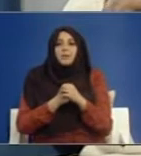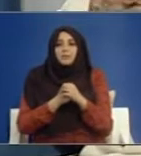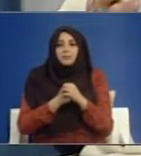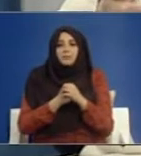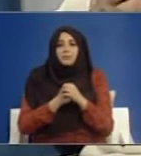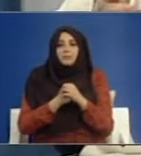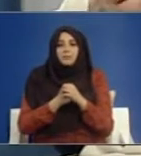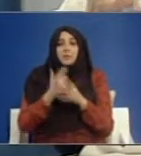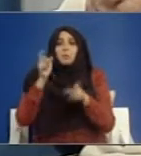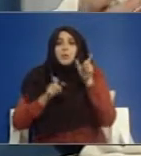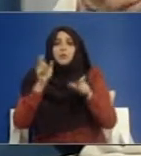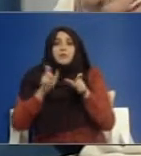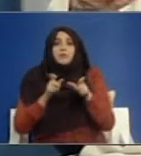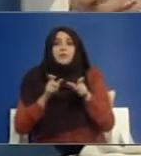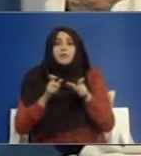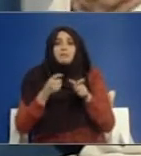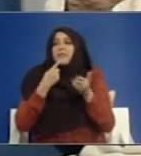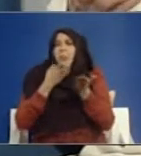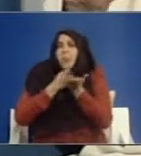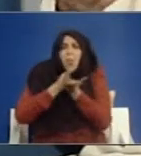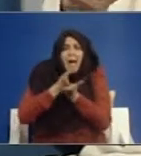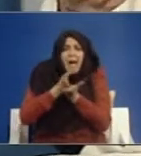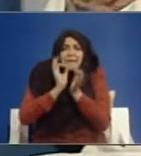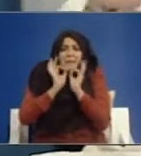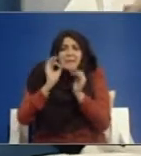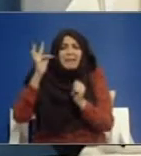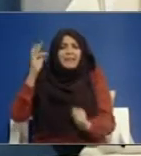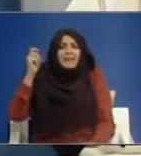يعني يحتار الناس في حقيقة التقوى، مش معنى حق التقوى.